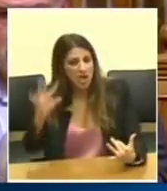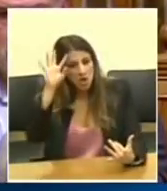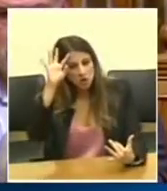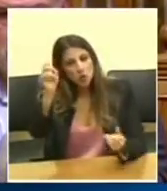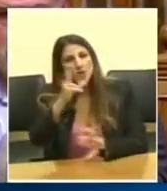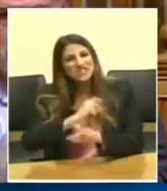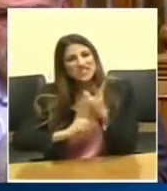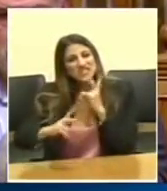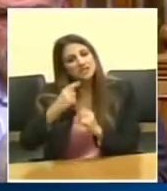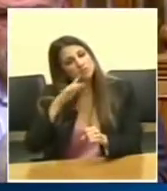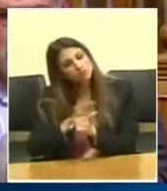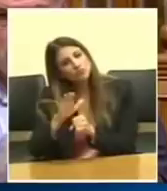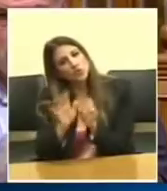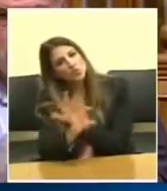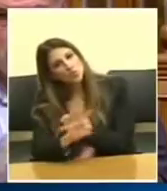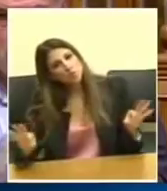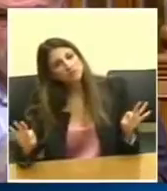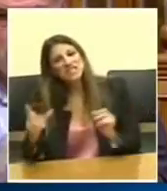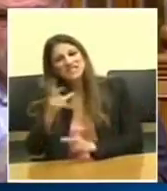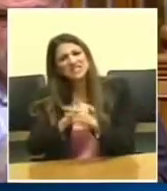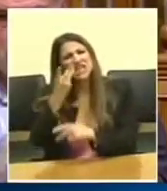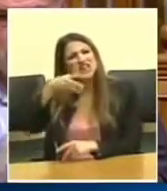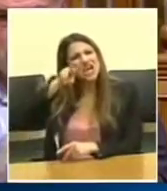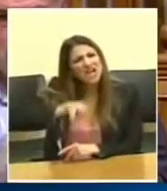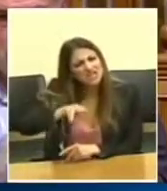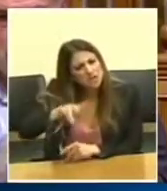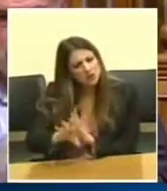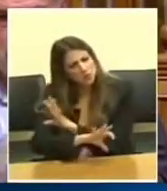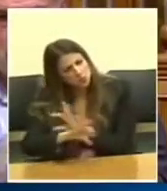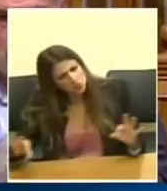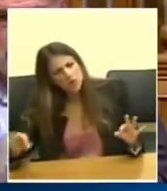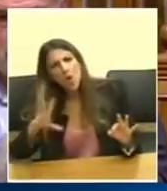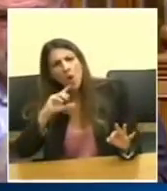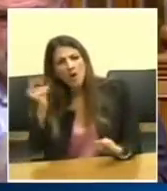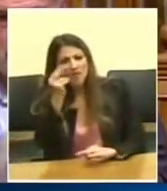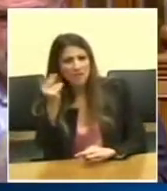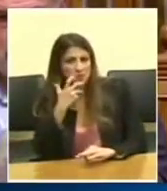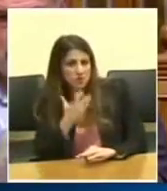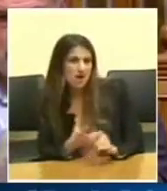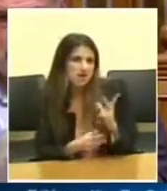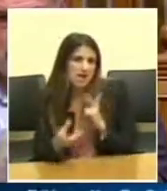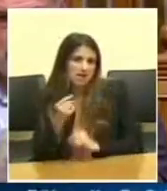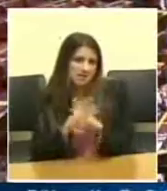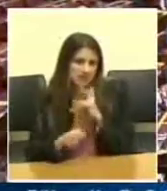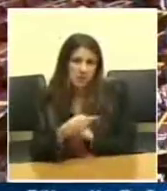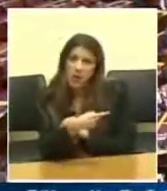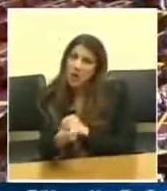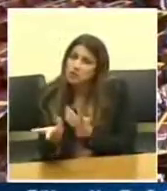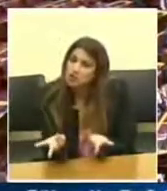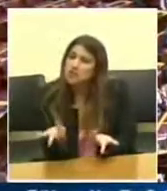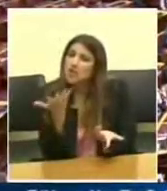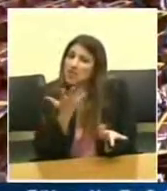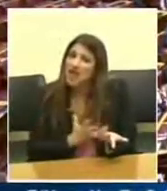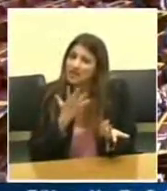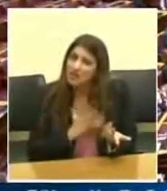να είναι επαρκής, να είναι τριήμερη, να είναι ουσιαστική και να είναι για όλα τα κρίσιμα ζητήματα τα οποία θέλετε σαν το διάολο το